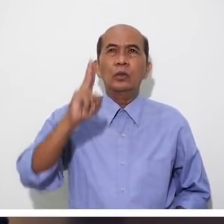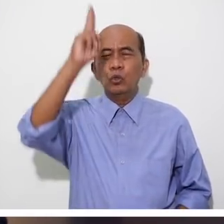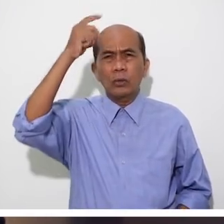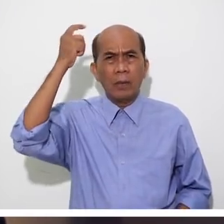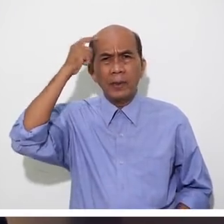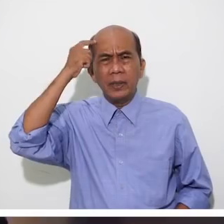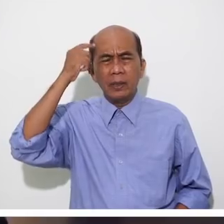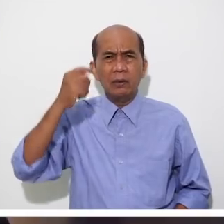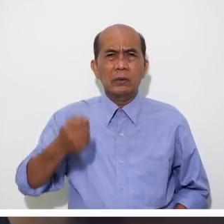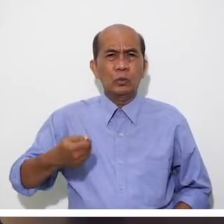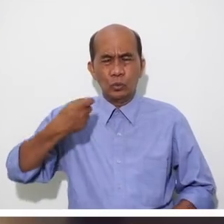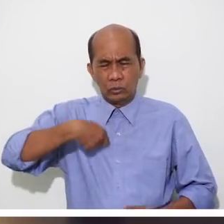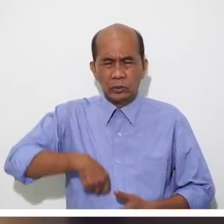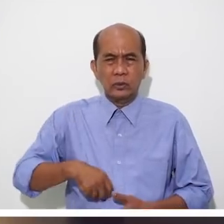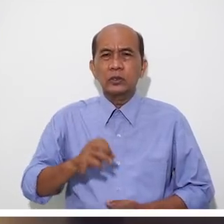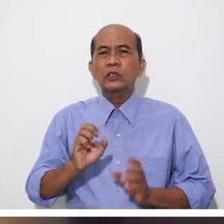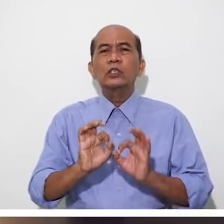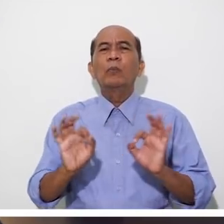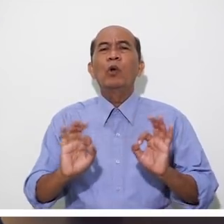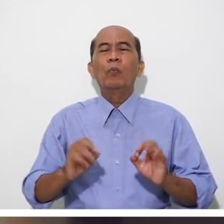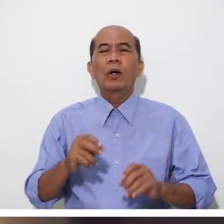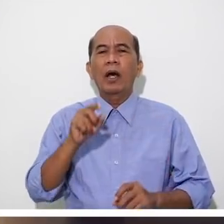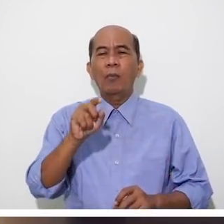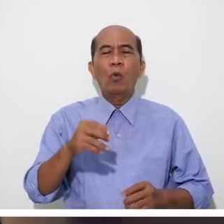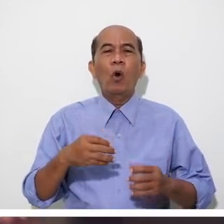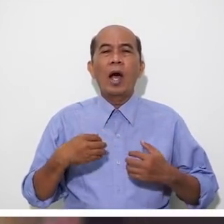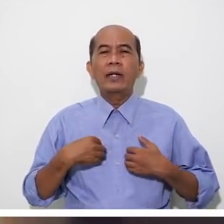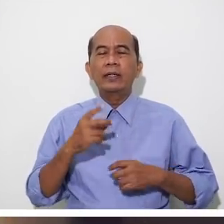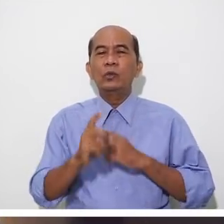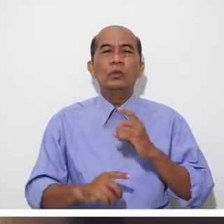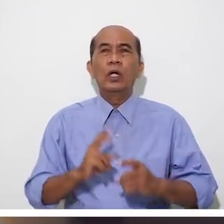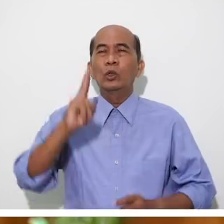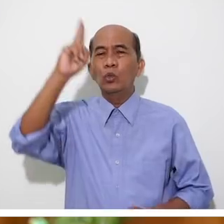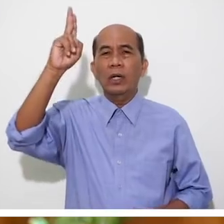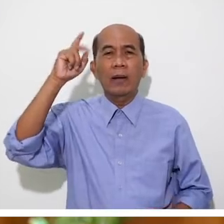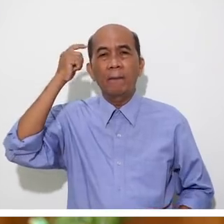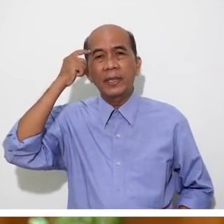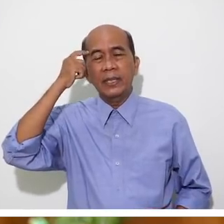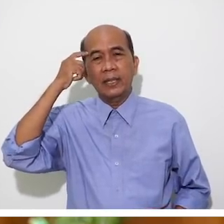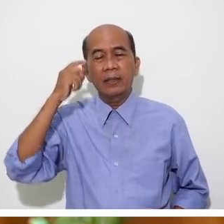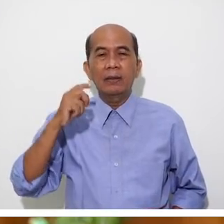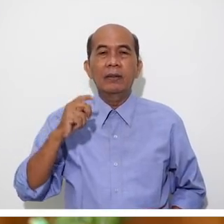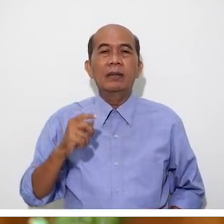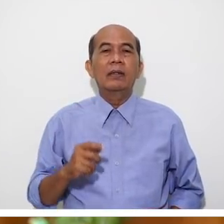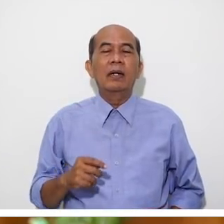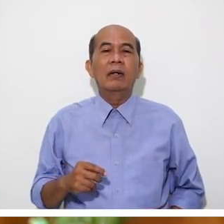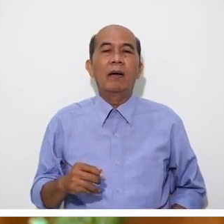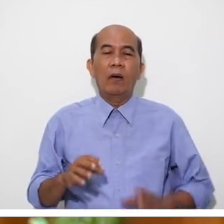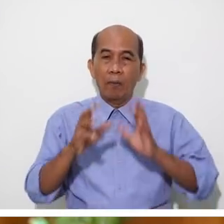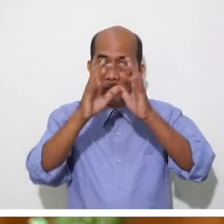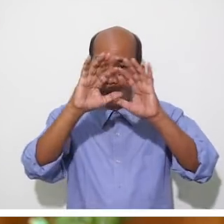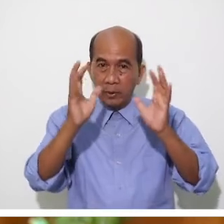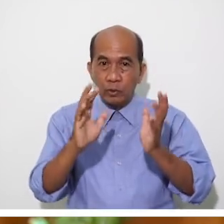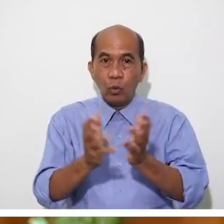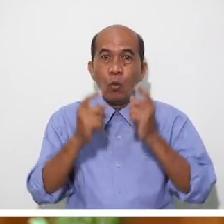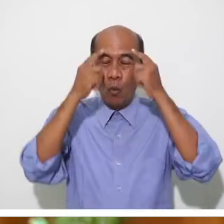ada di dunia ini. Tuhan sudah pikirkan tentang keberadaanmu. Tuhan sudah memikirkan bentuk